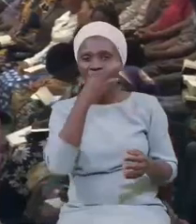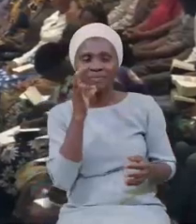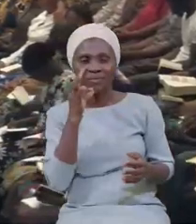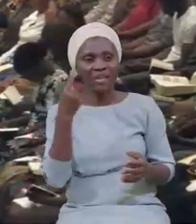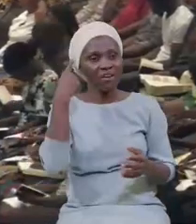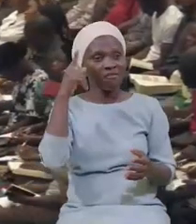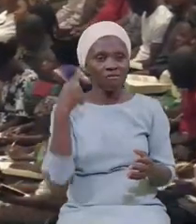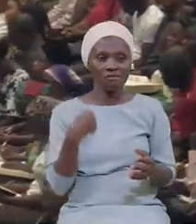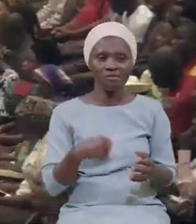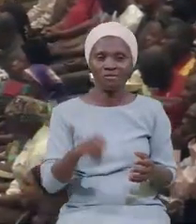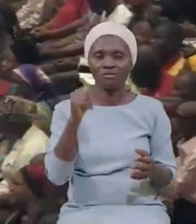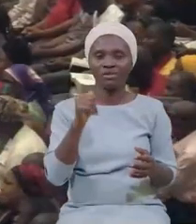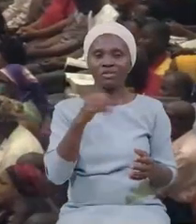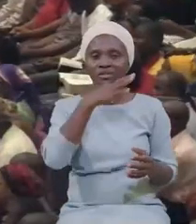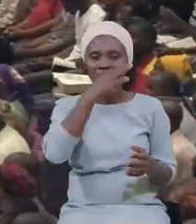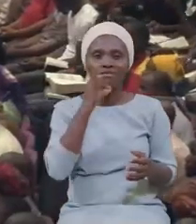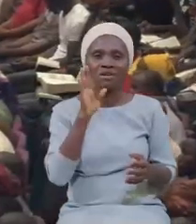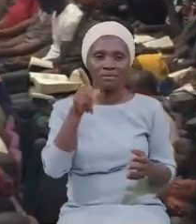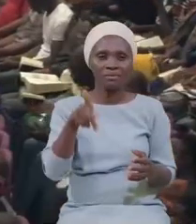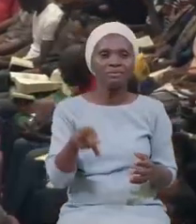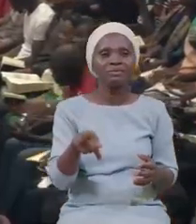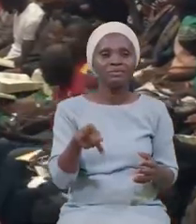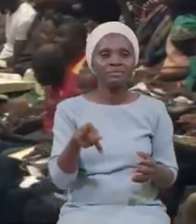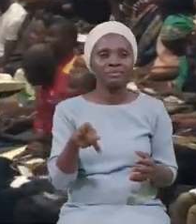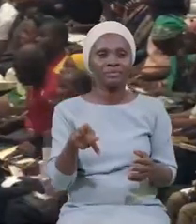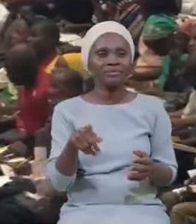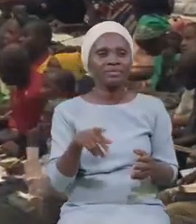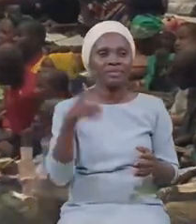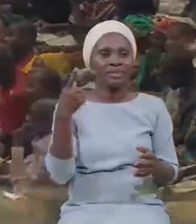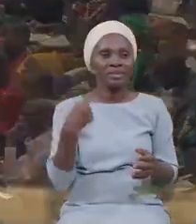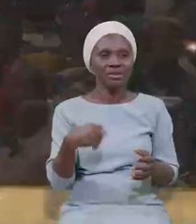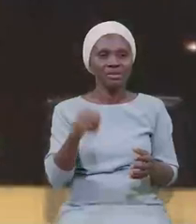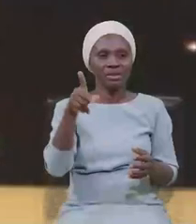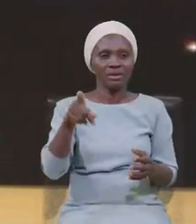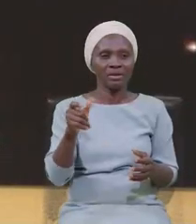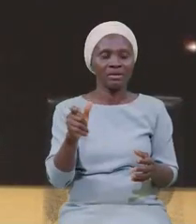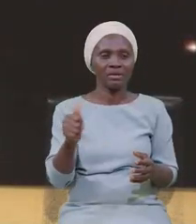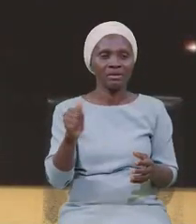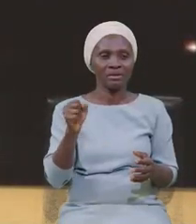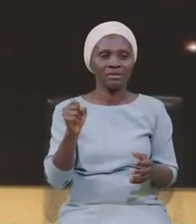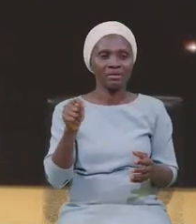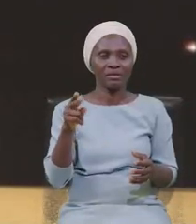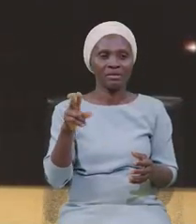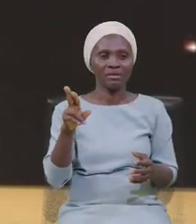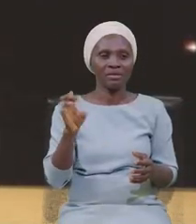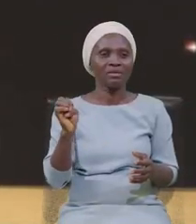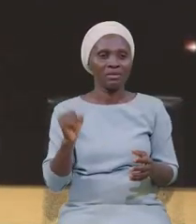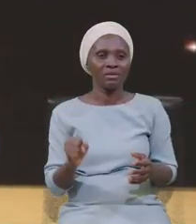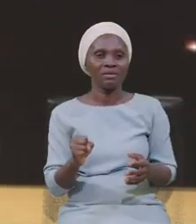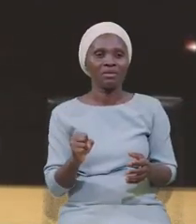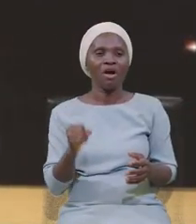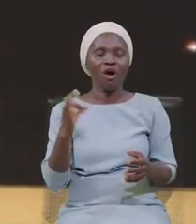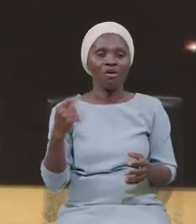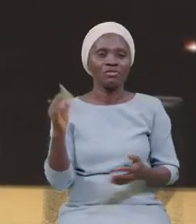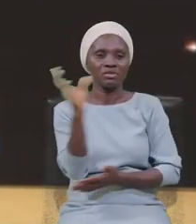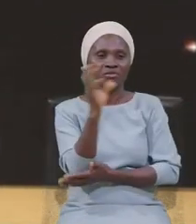reverdiront. Car les arbres porteront leurs fruits. Le figuier et la vigne donneront